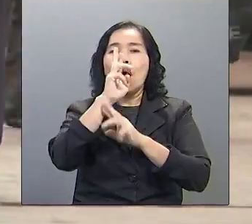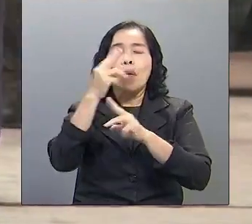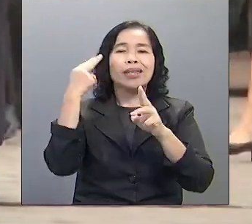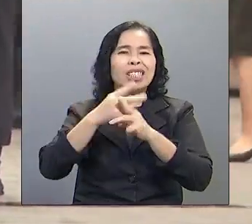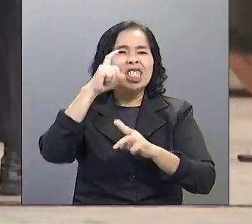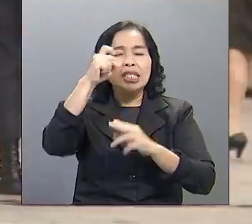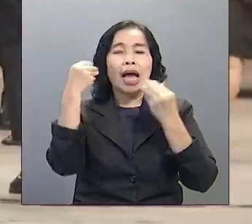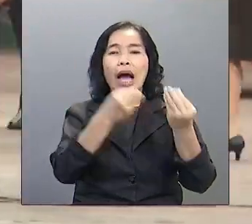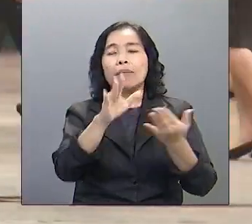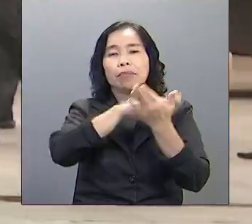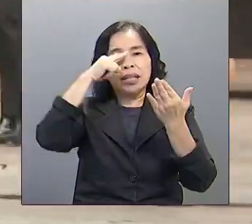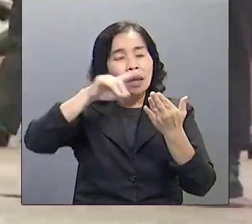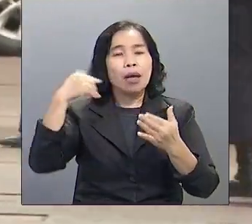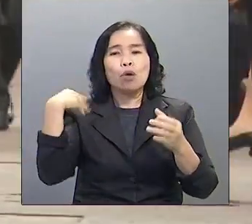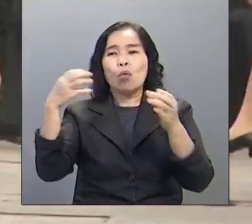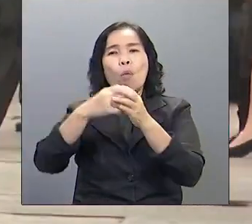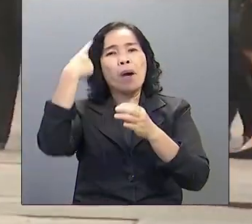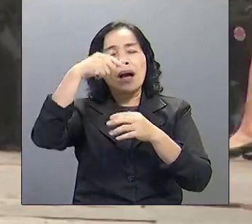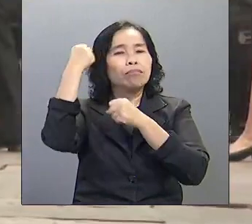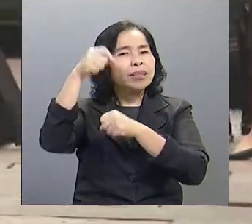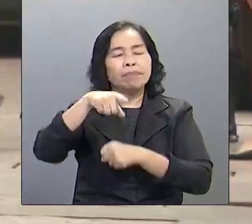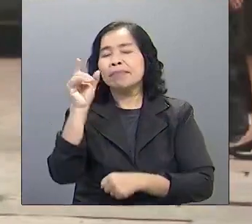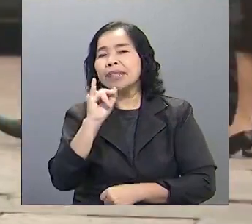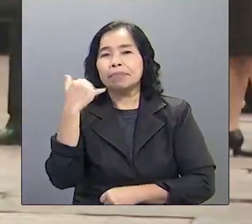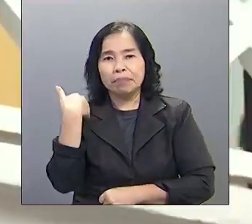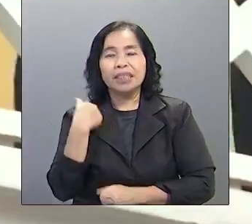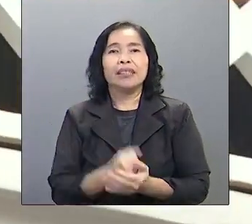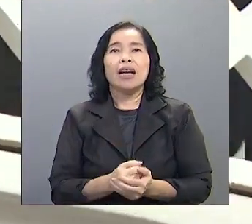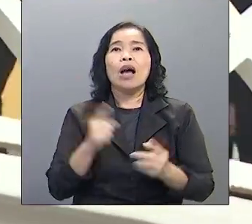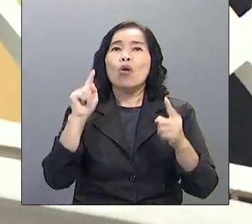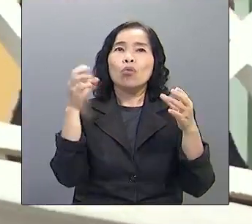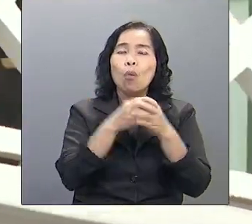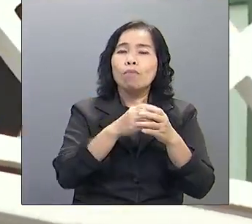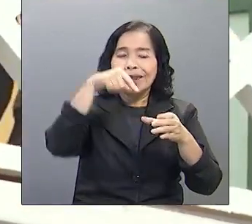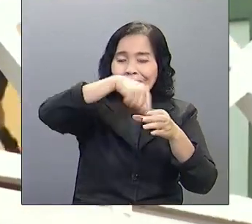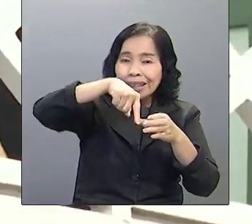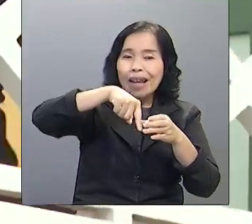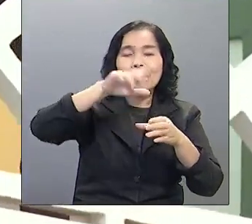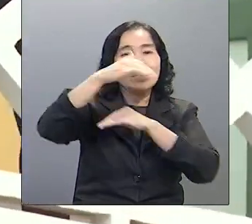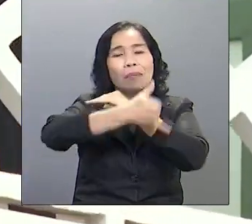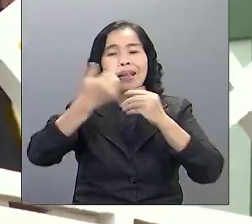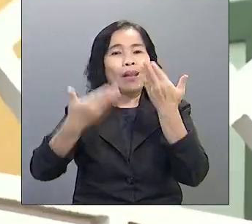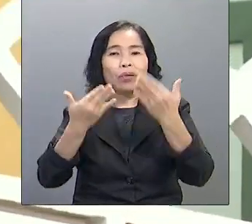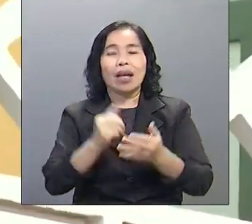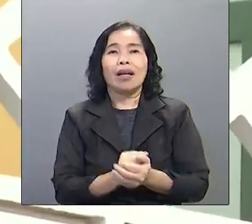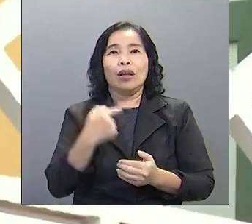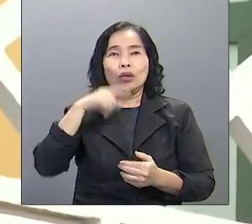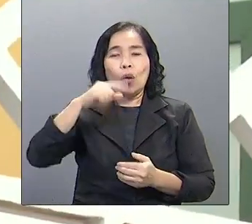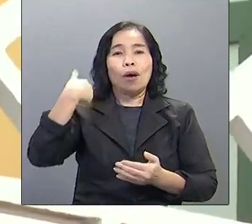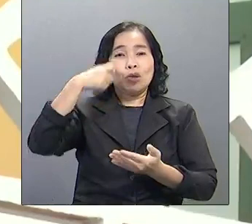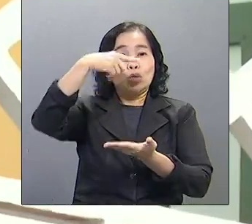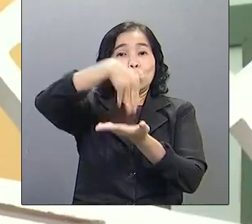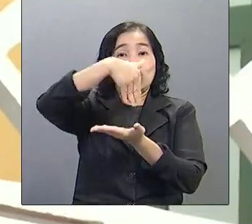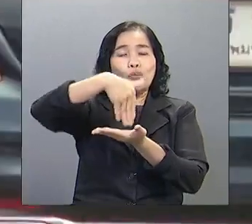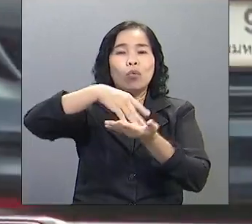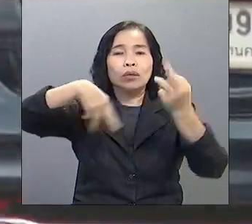ทศรวมไปถึงกลุ่มที่เคยมีพฤติกรรมก่อความรุนแรงไม่ว่าจะเป็นทั้งในและต่างประเทศนะคะโดยได้ตั้งศูนย์ปฏิบัติการด้าน